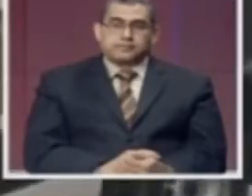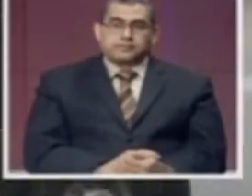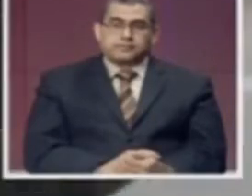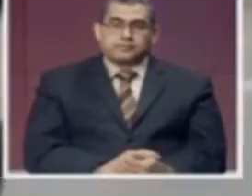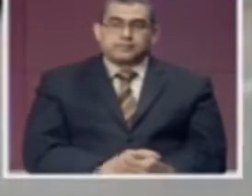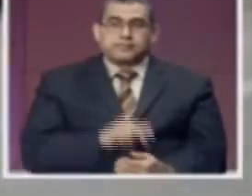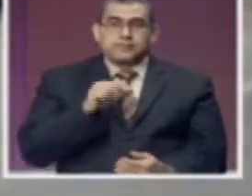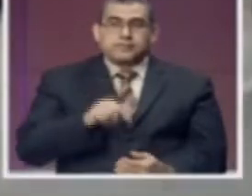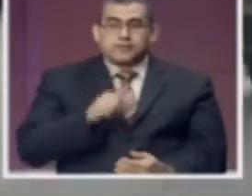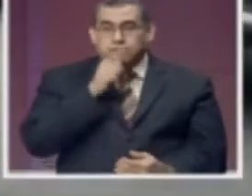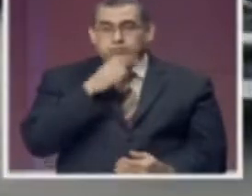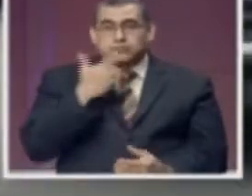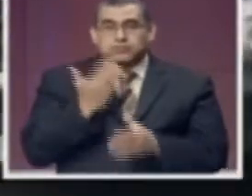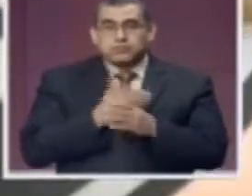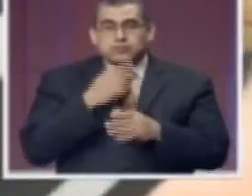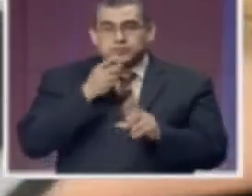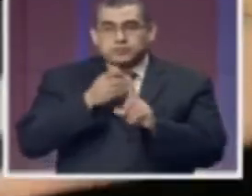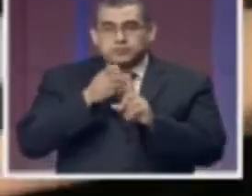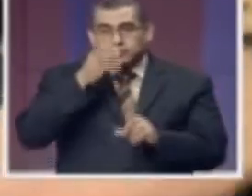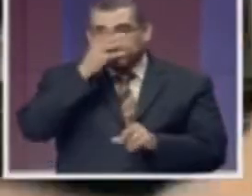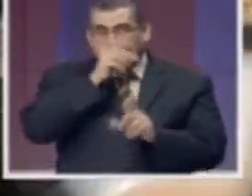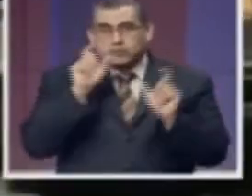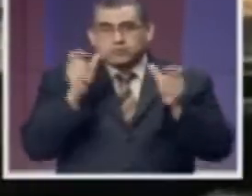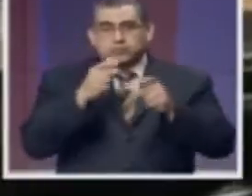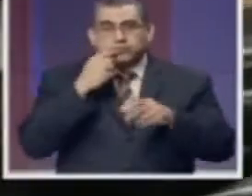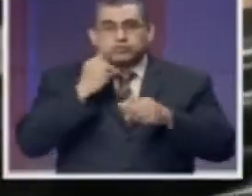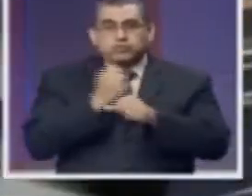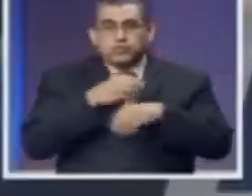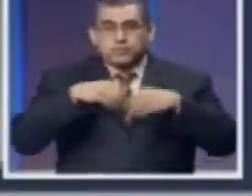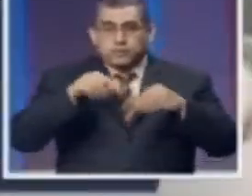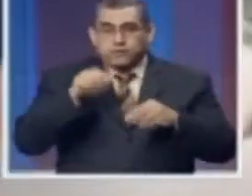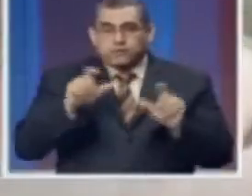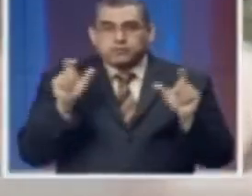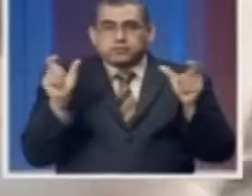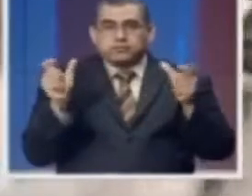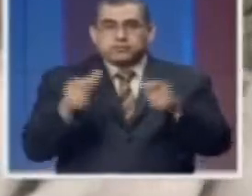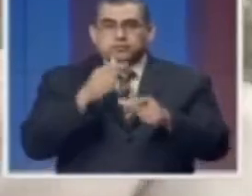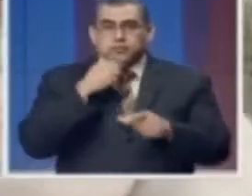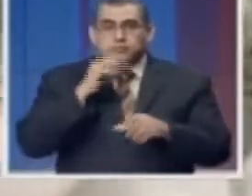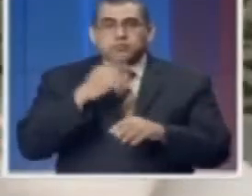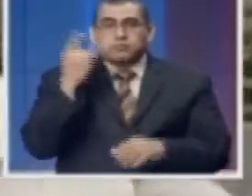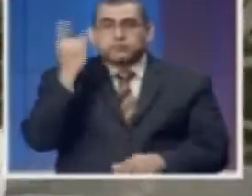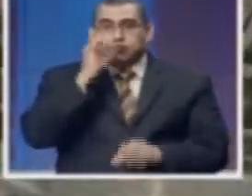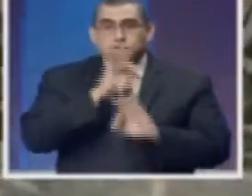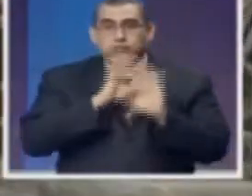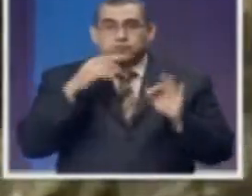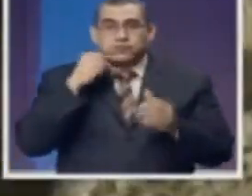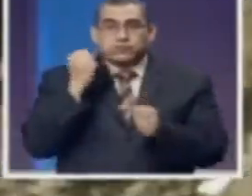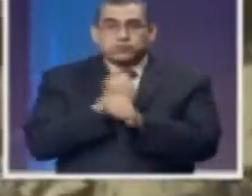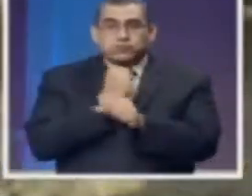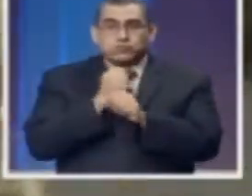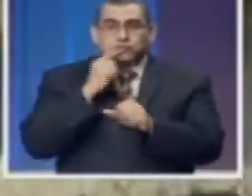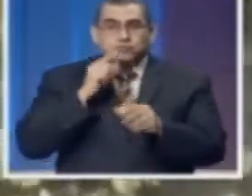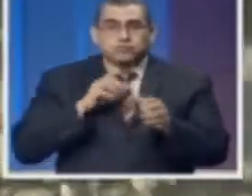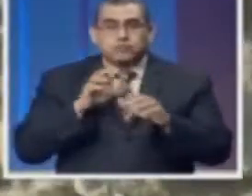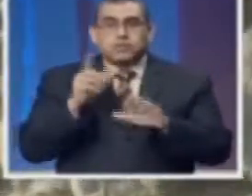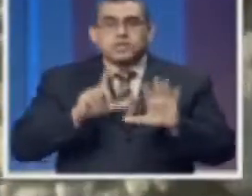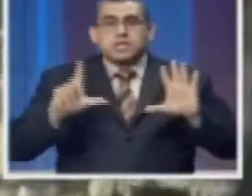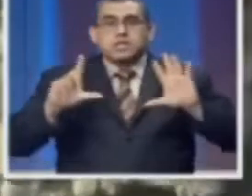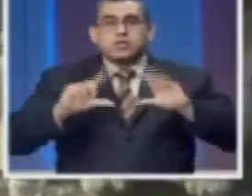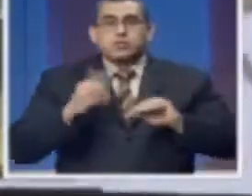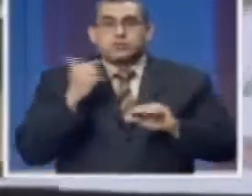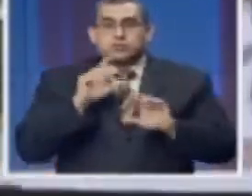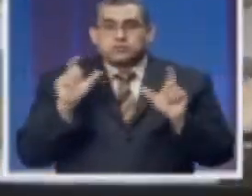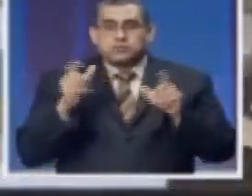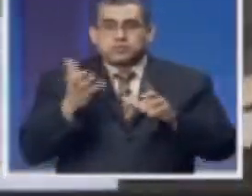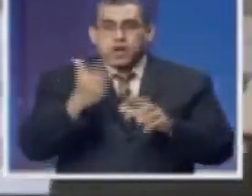وفي مجال مكافحة المخدرات وضبط المتاجرين فيها، تمكنت أجهزة وزارة الداخلية خلال أسبوع من